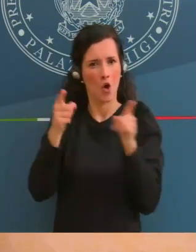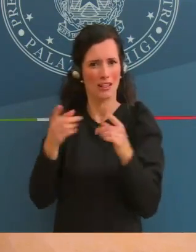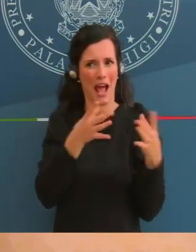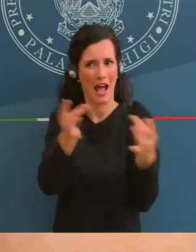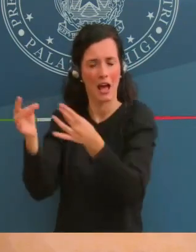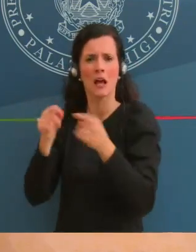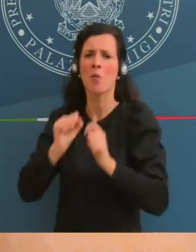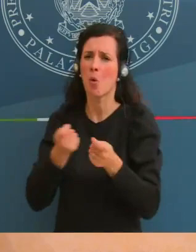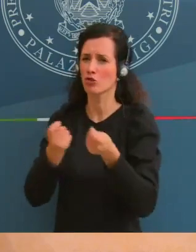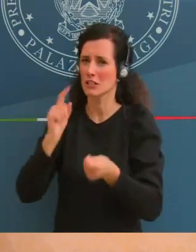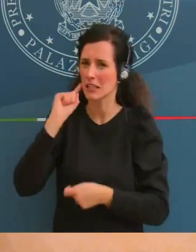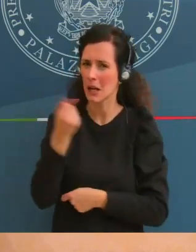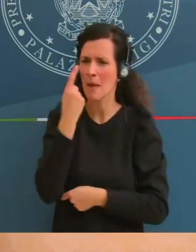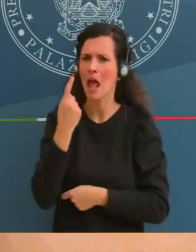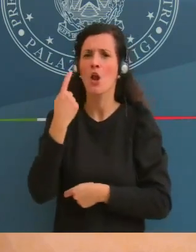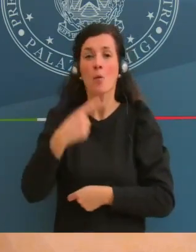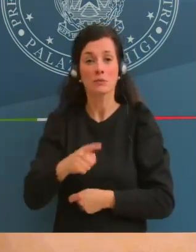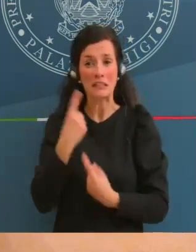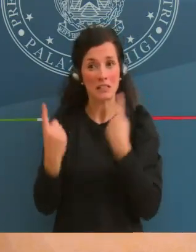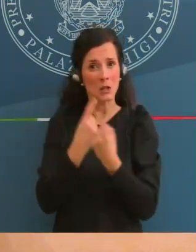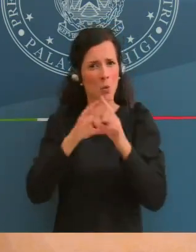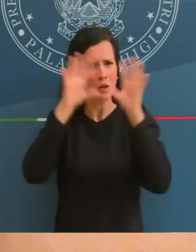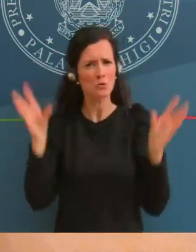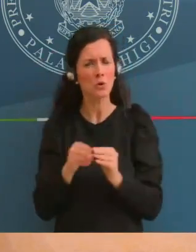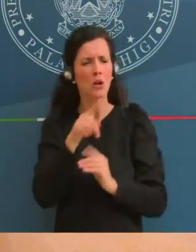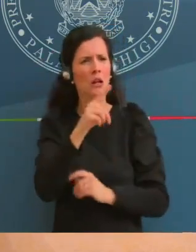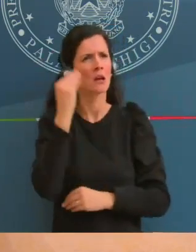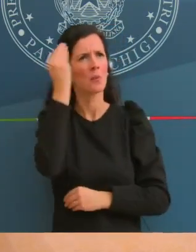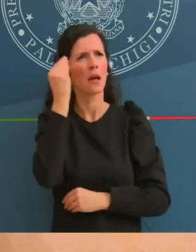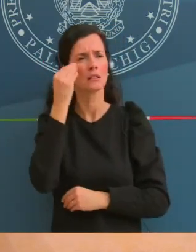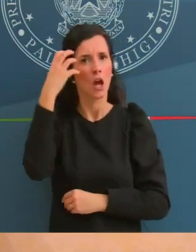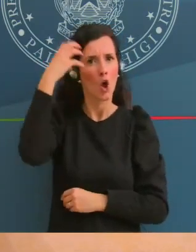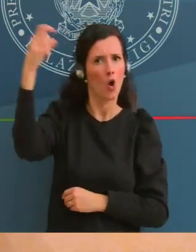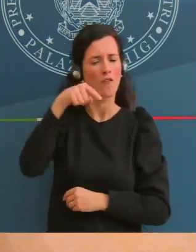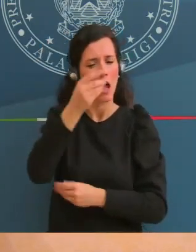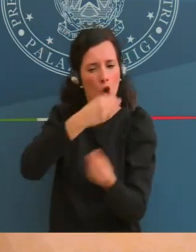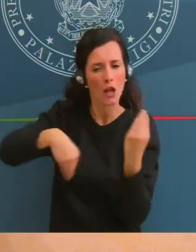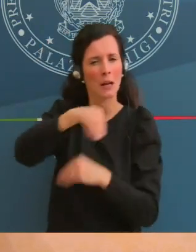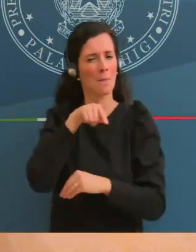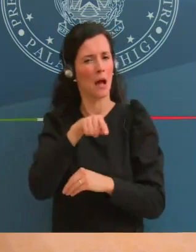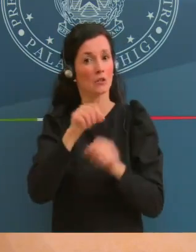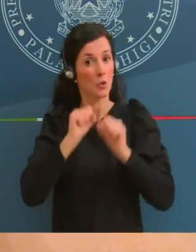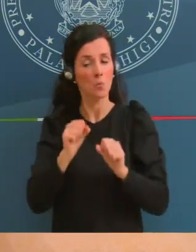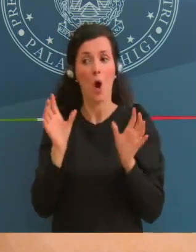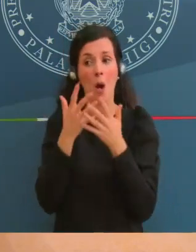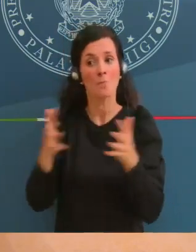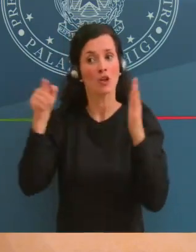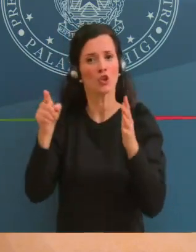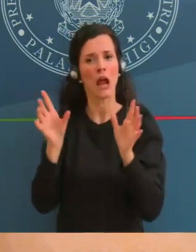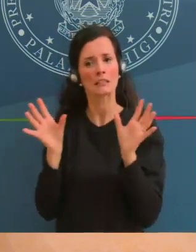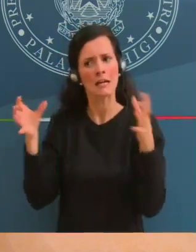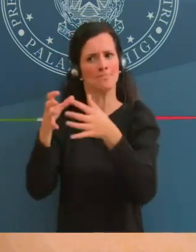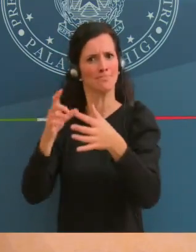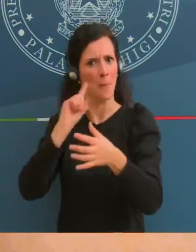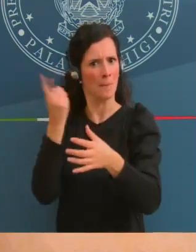e altre due domande più tecniche la prima su come vede il governo un possibile matrimonio tra mps unicredit